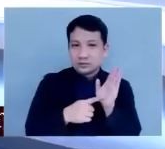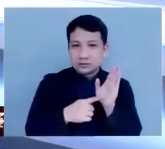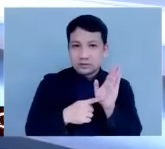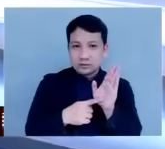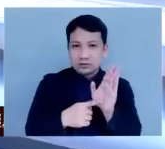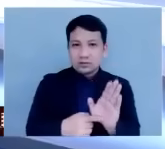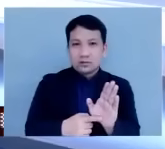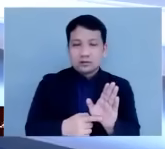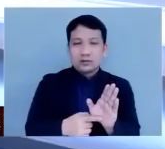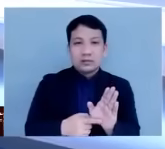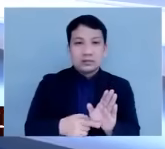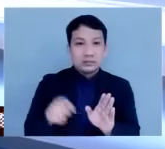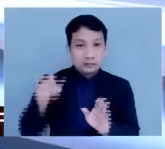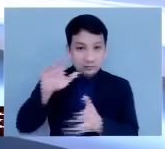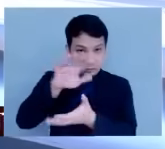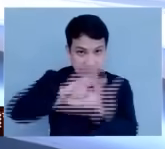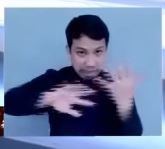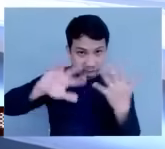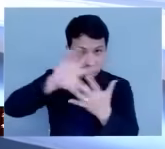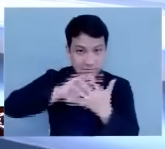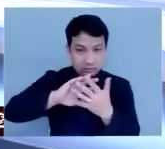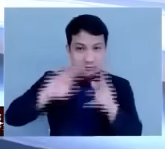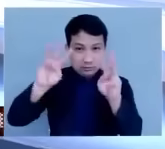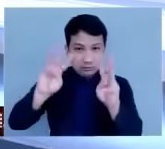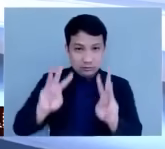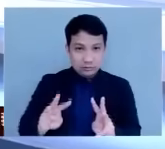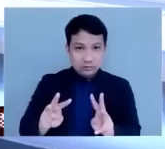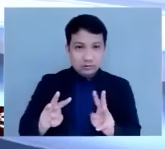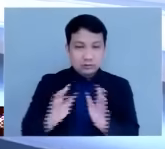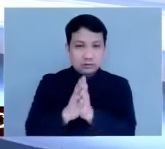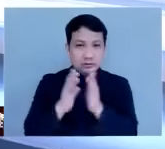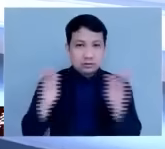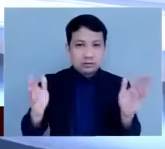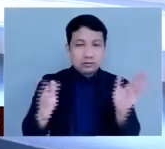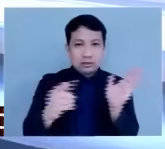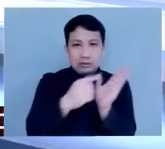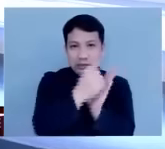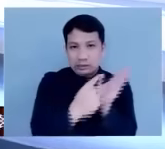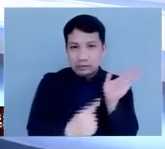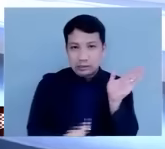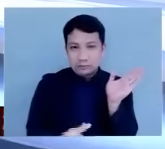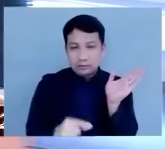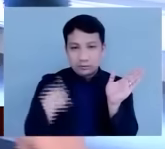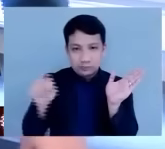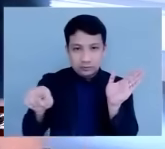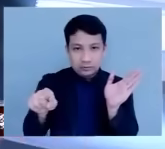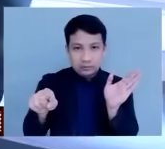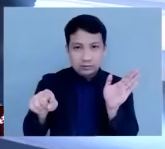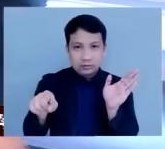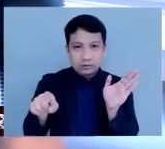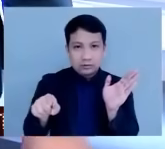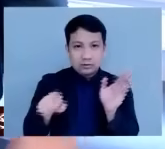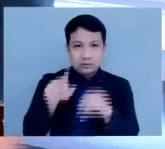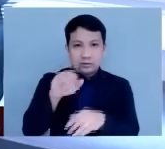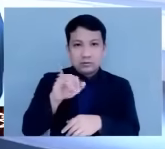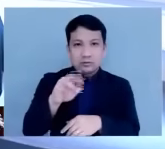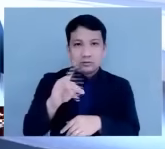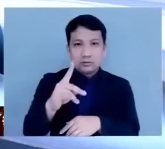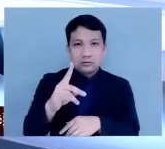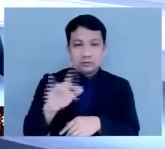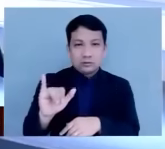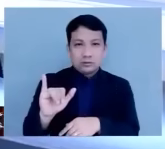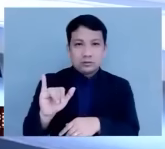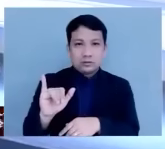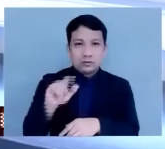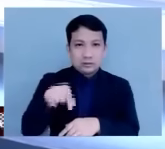ano itsura ng ating weather with a very, very graphical interface. Ang gamit po natin dito windy.com. Access po niyan sa inyong